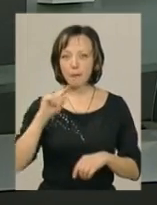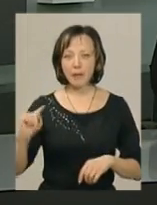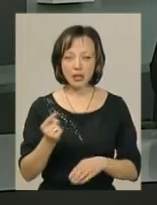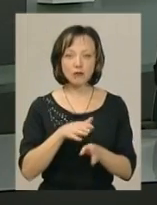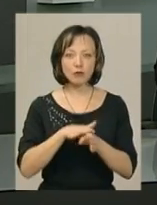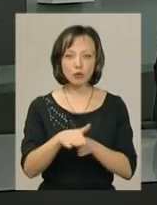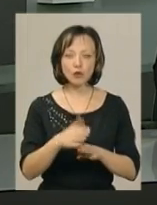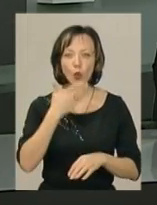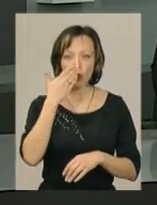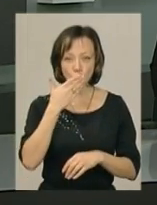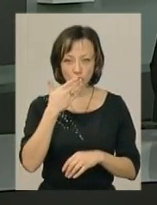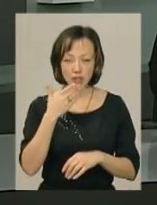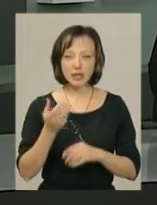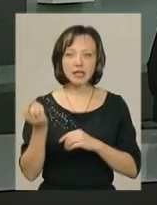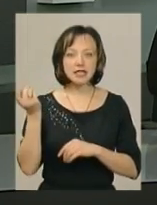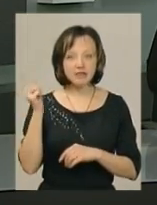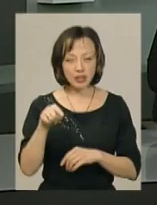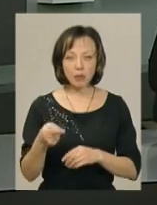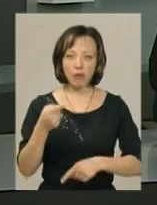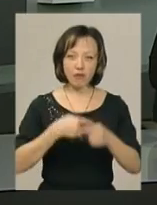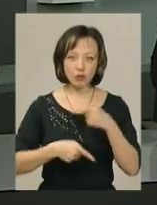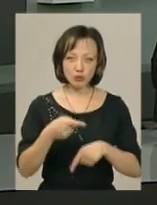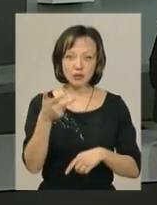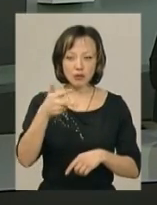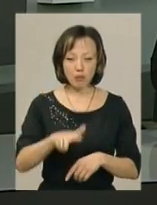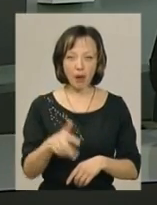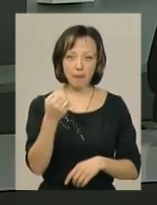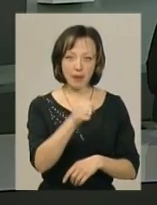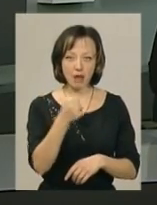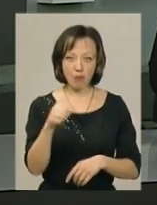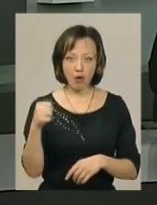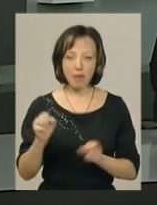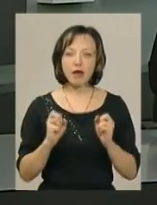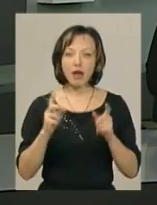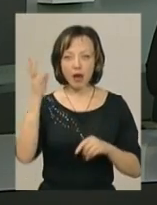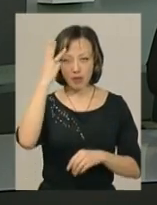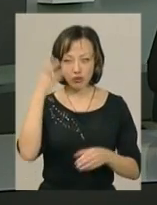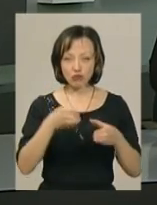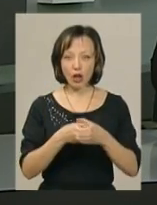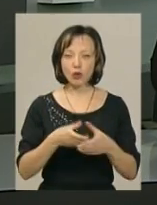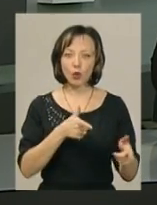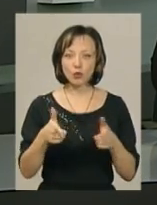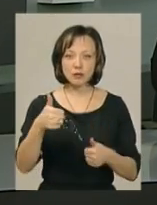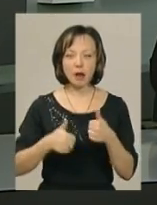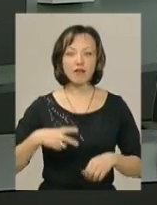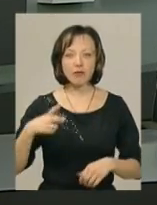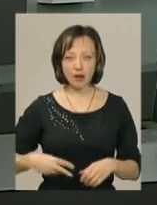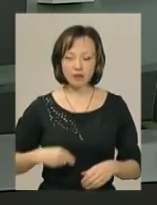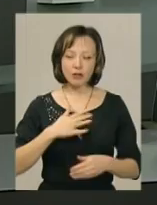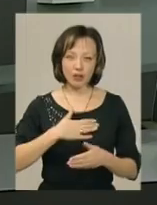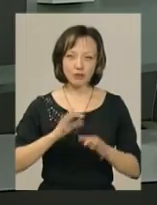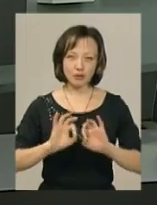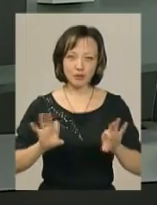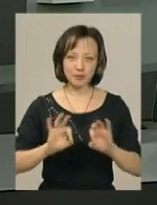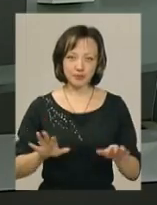нагадаю, відбувся в Ужгороді, звідти наші команди повернулися з трьома перемогами. Як хмельничани готуються до змагань у Франції, бачила наша